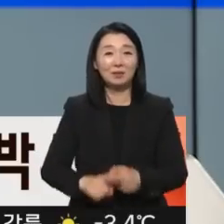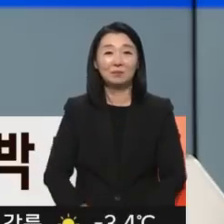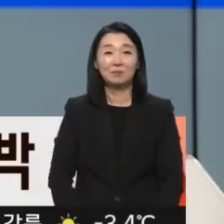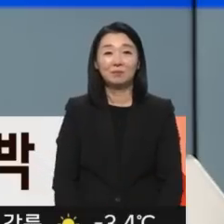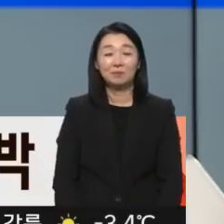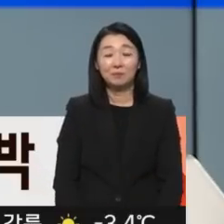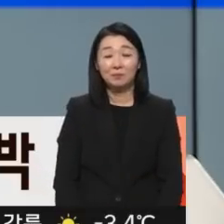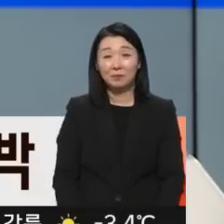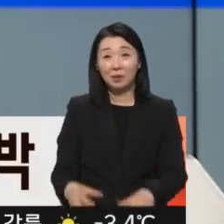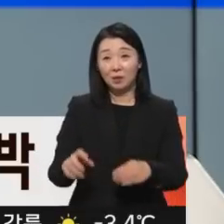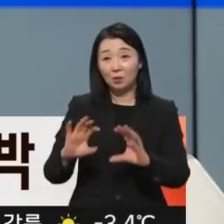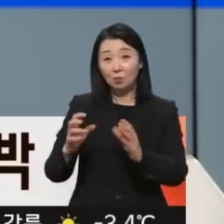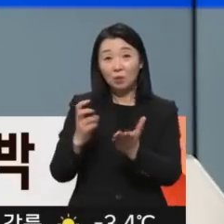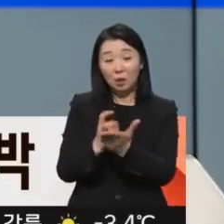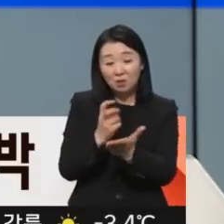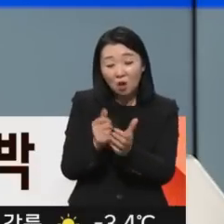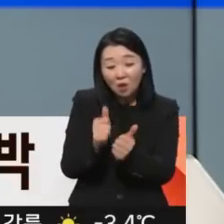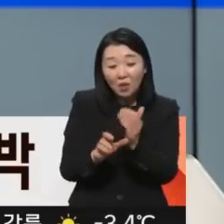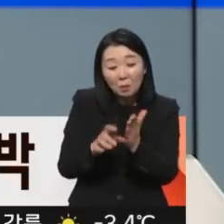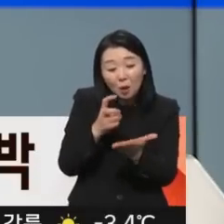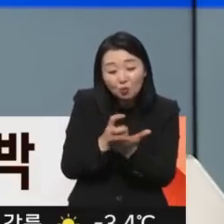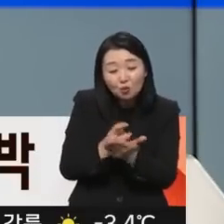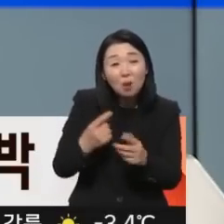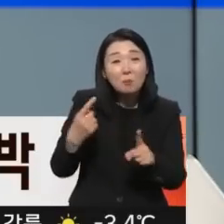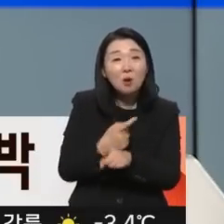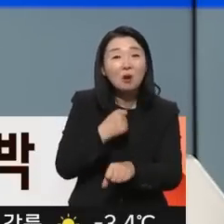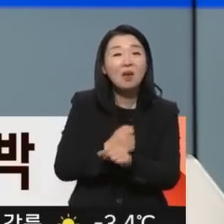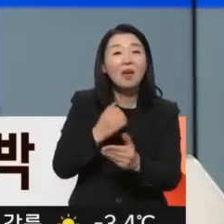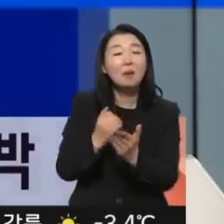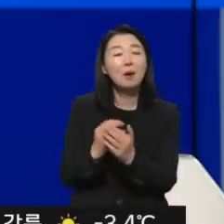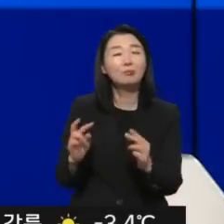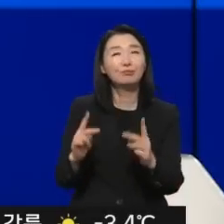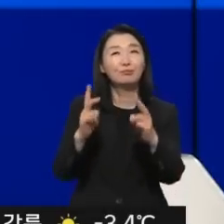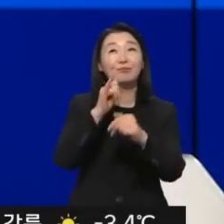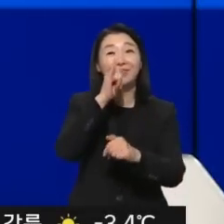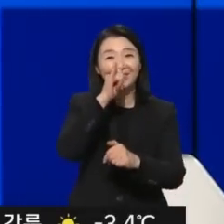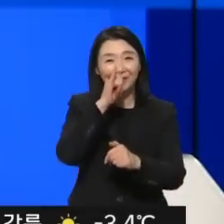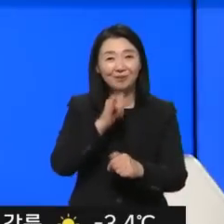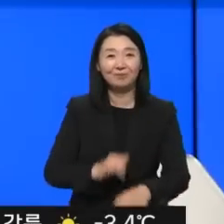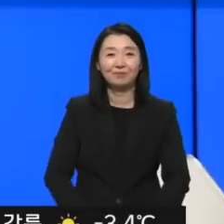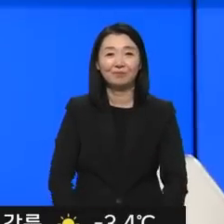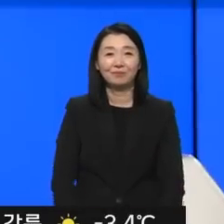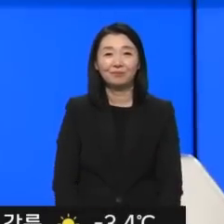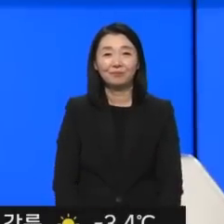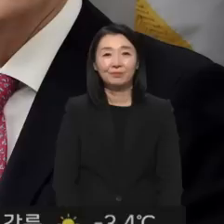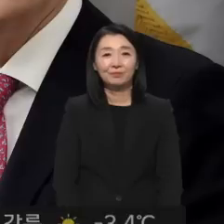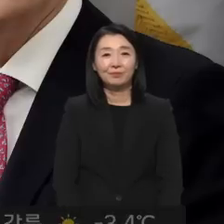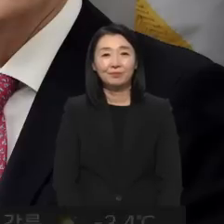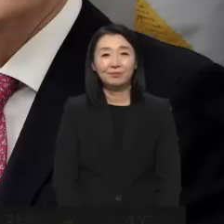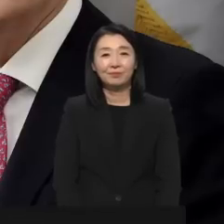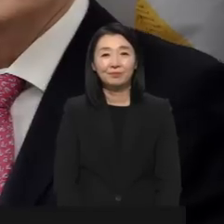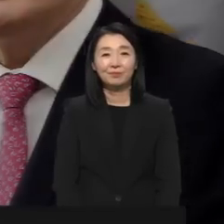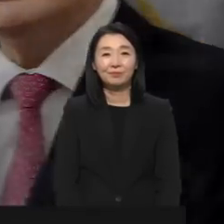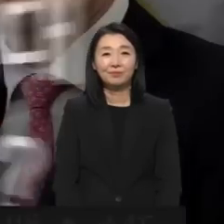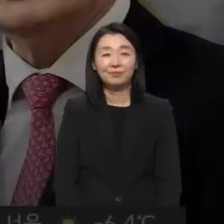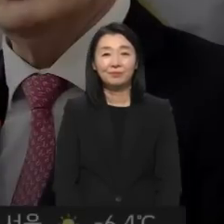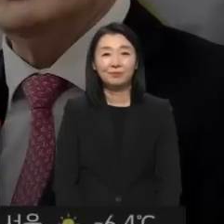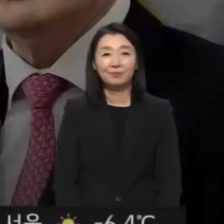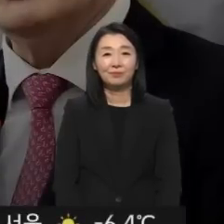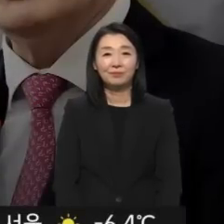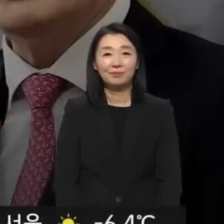전대 룰을 놓고서는 오늘도 갑론을박이 이어졌는데요. 관련 내용을 정치인사에 대해서 짚어보겠습니다.